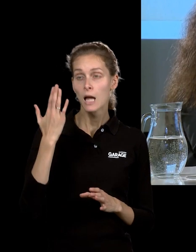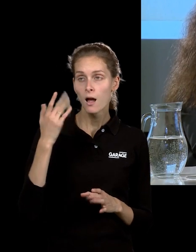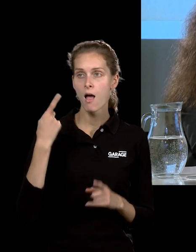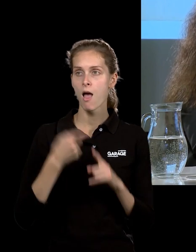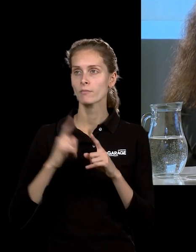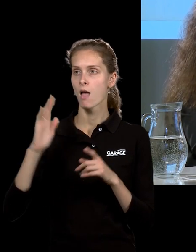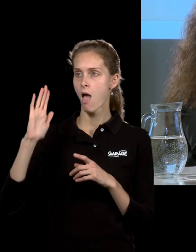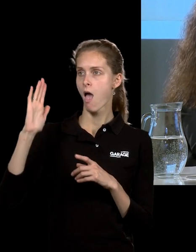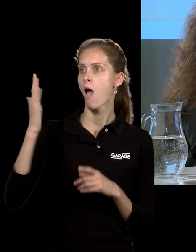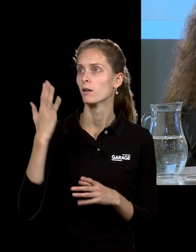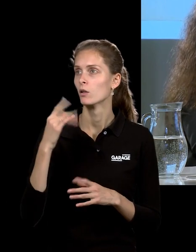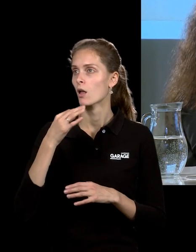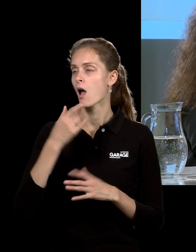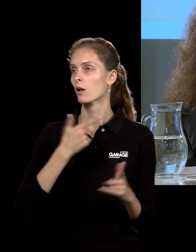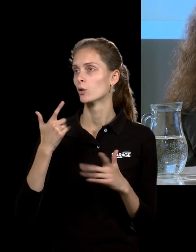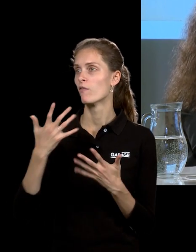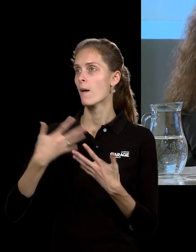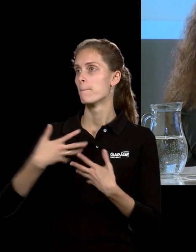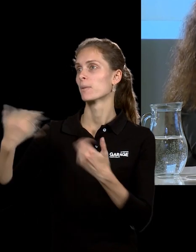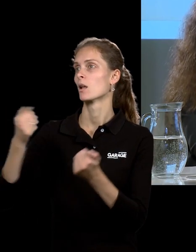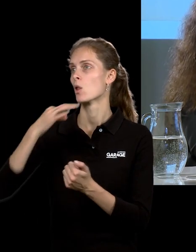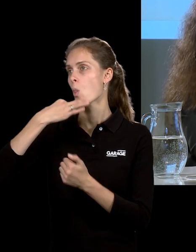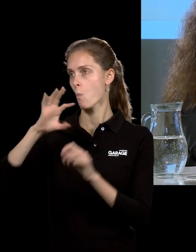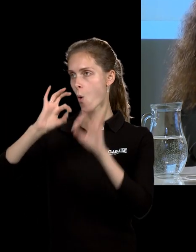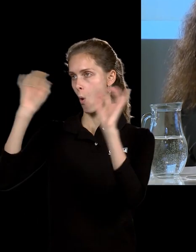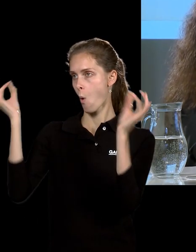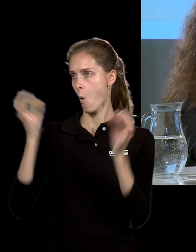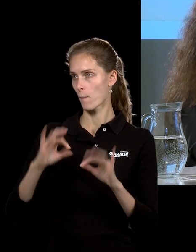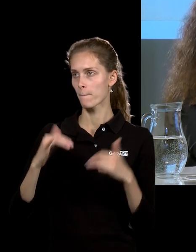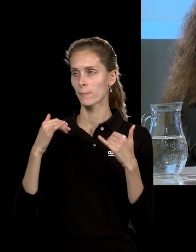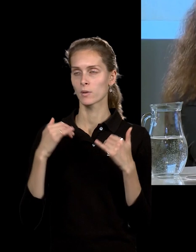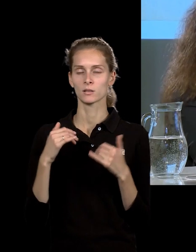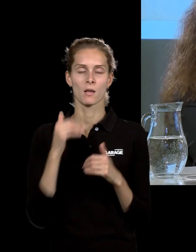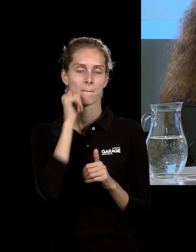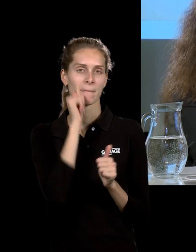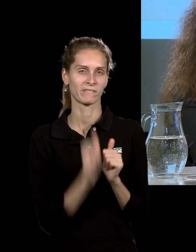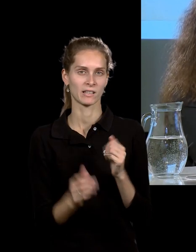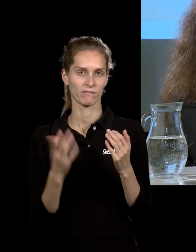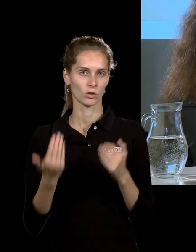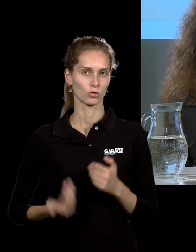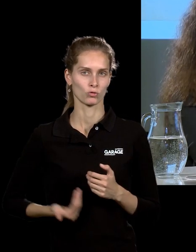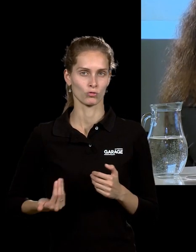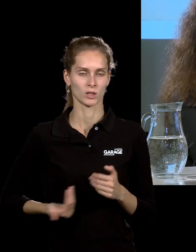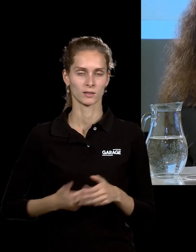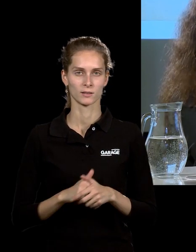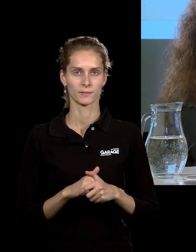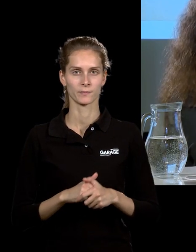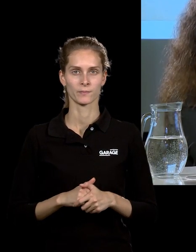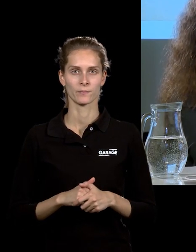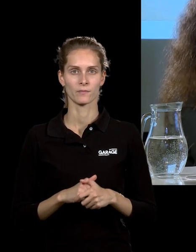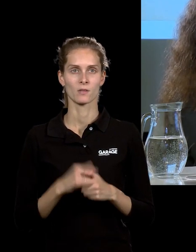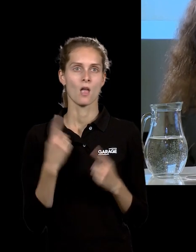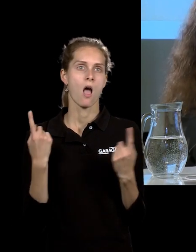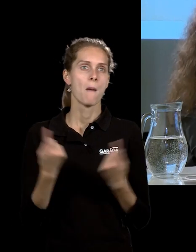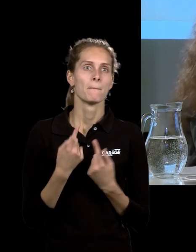готов принять любой образ из повседневной жизни, из той самой обыденности, от которой так открещивался